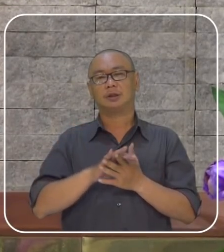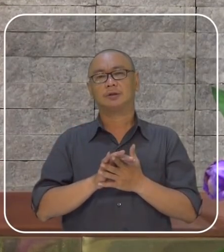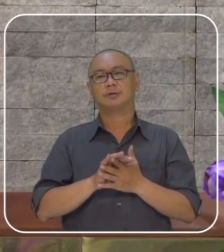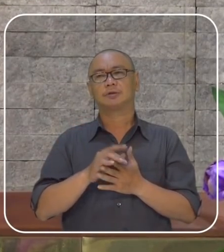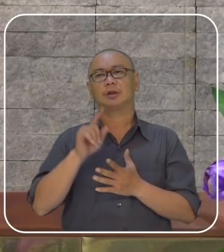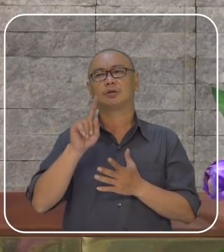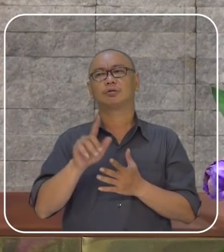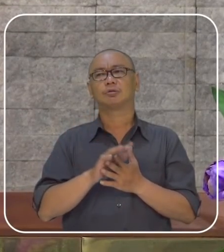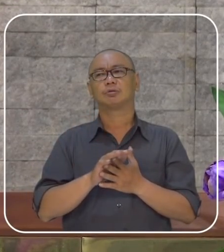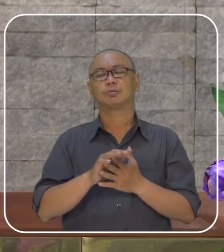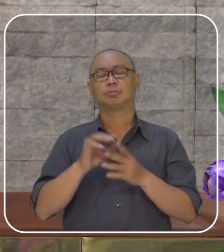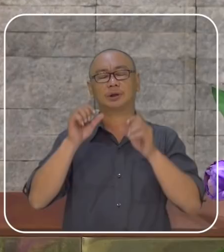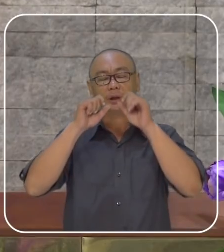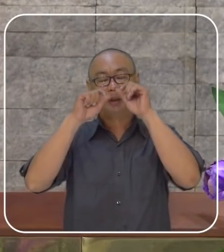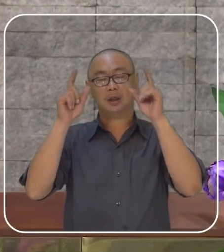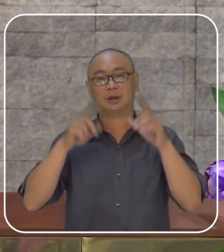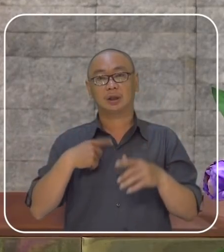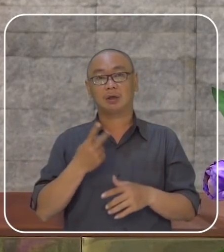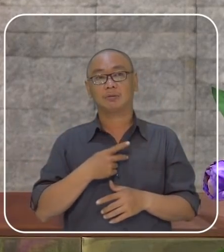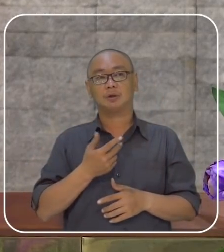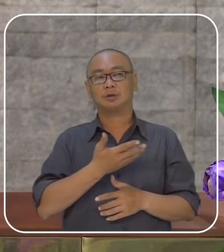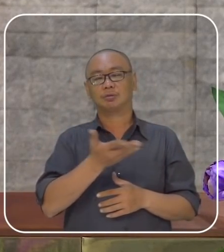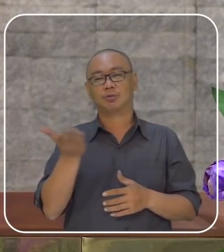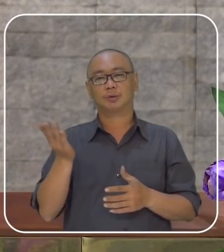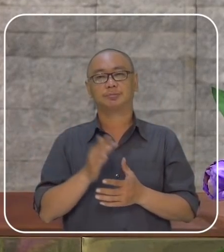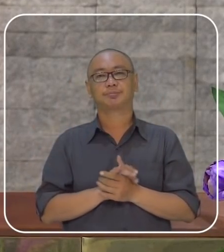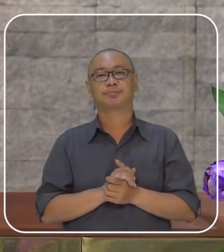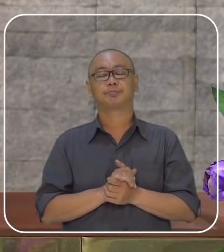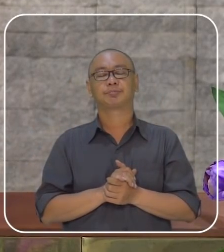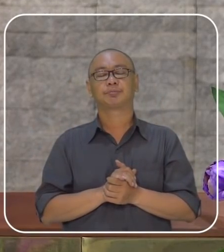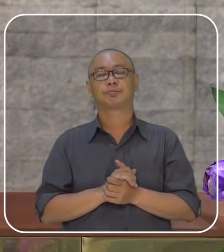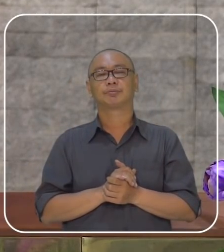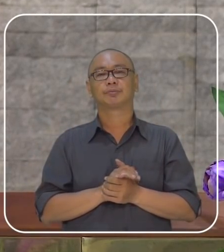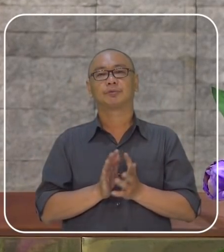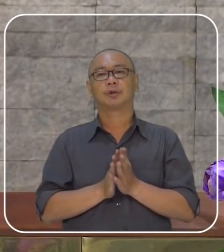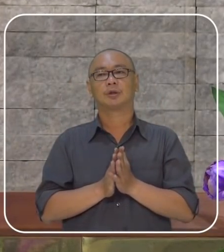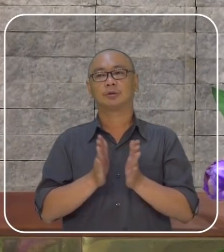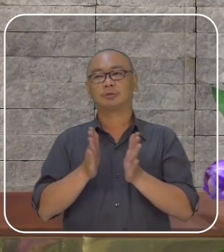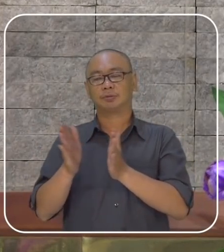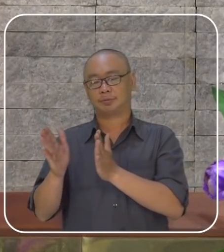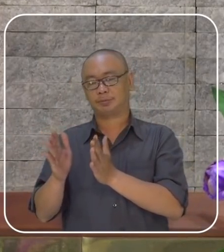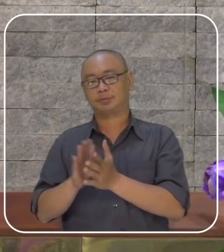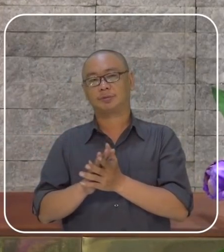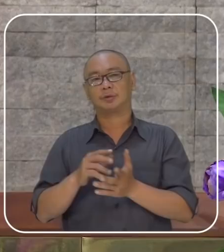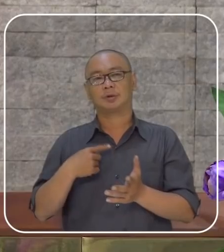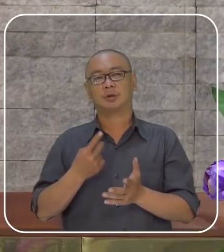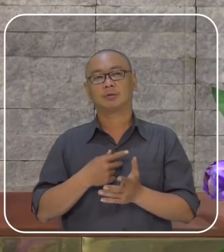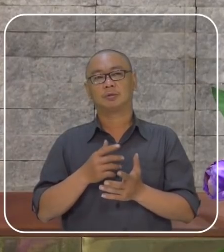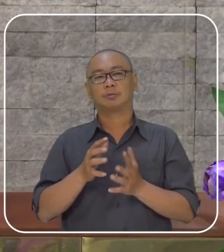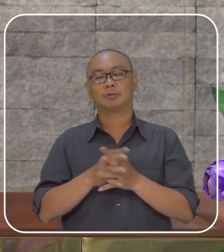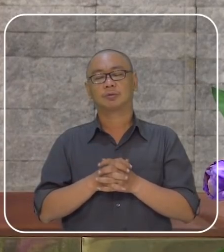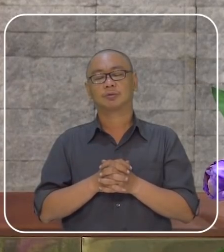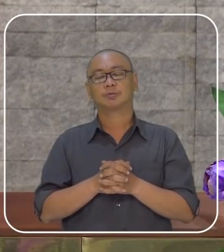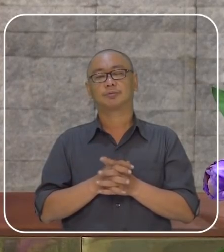satu pencerahan kepada kami semuanya. Dan dengan demikian kami boleh